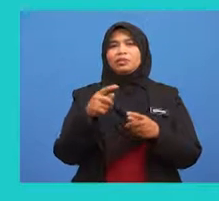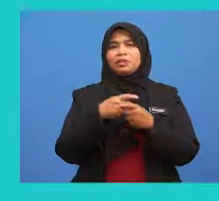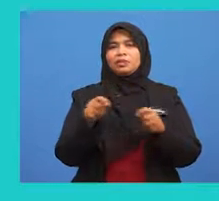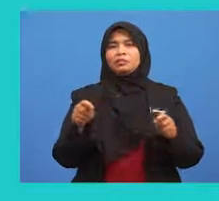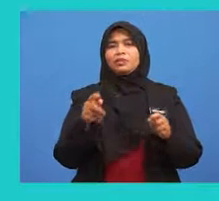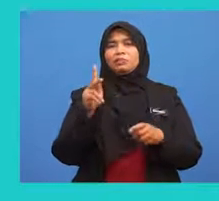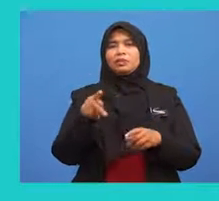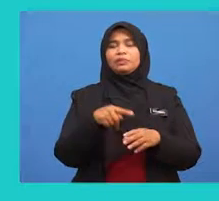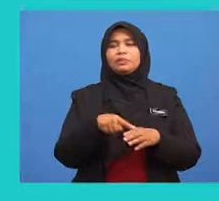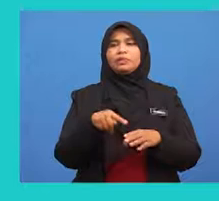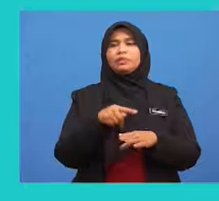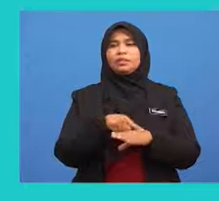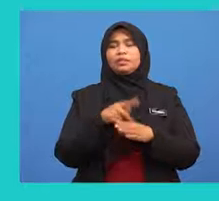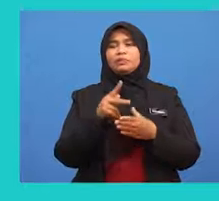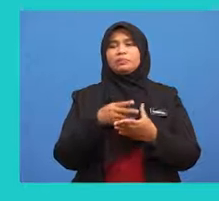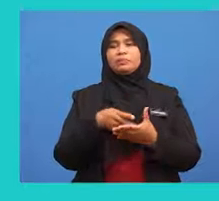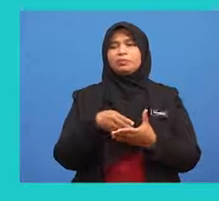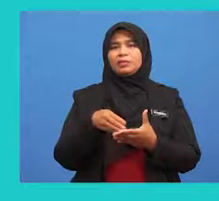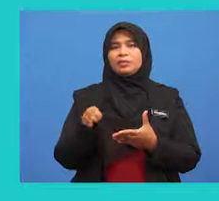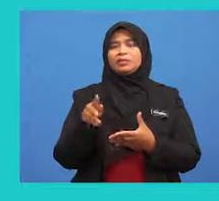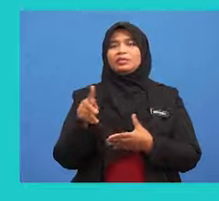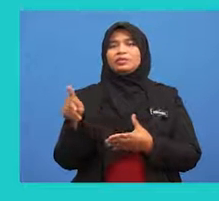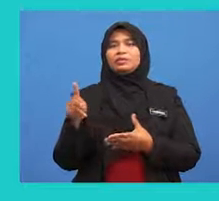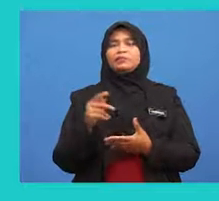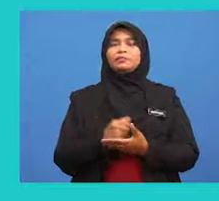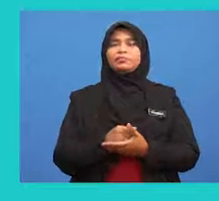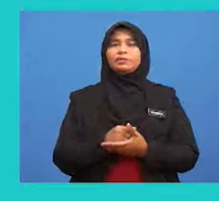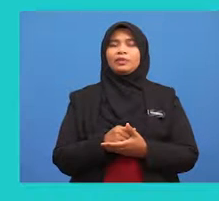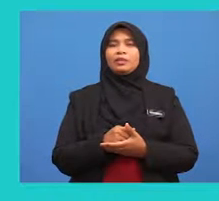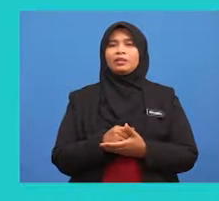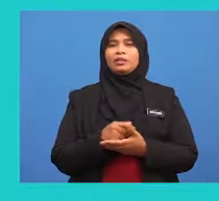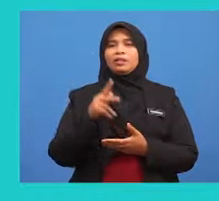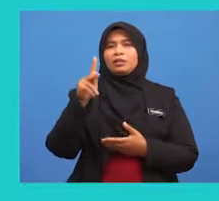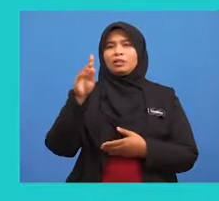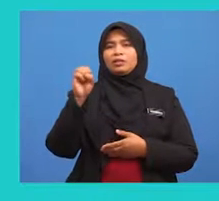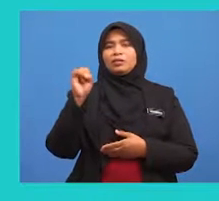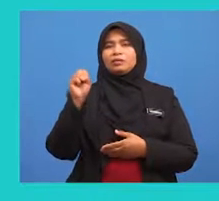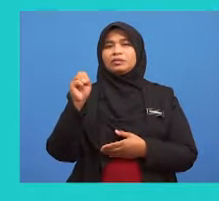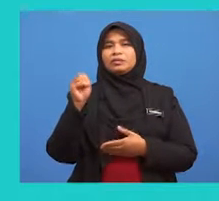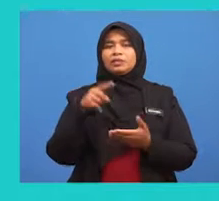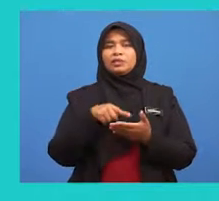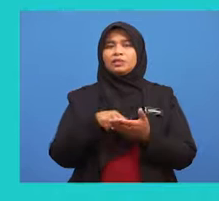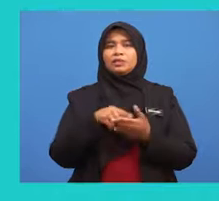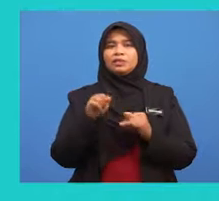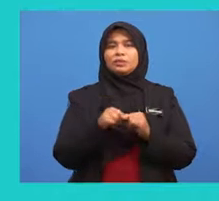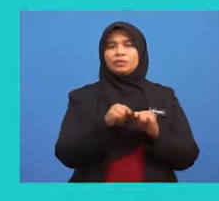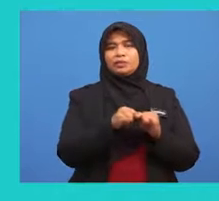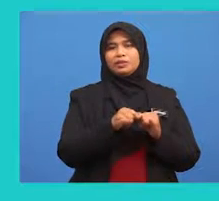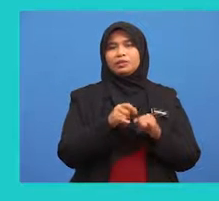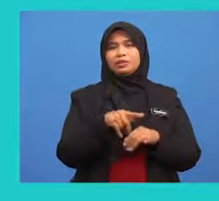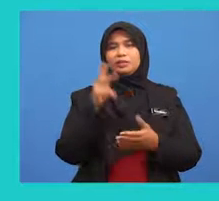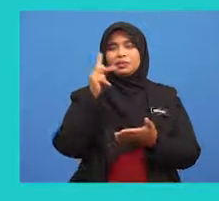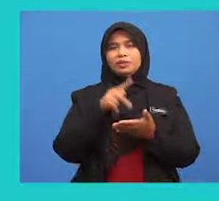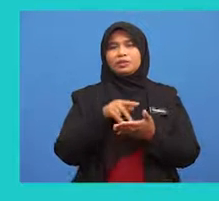perlu dibelanjakan. Murid-murid, kos overhead juga dikenali sebagai